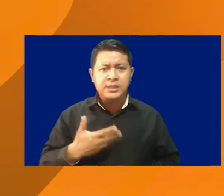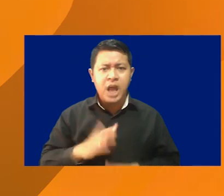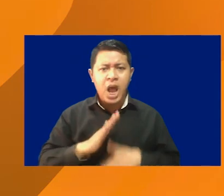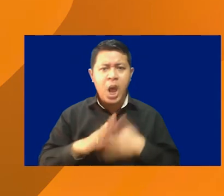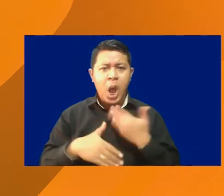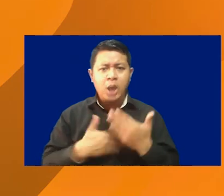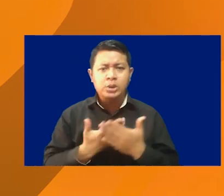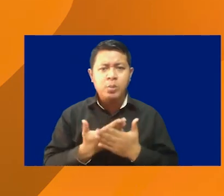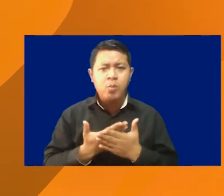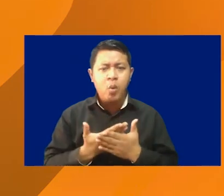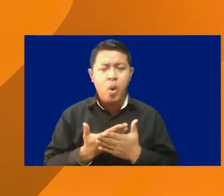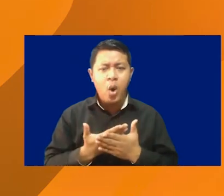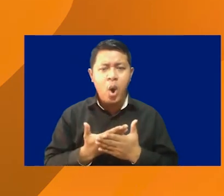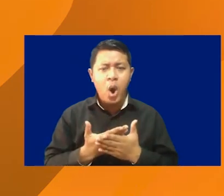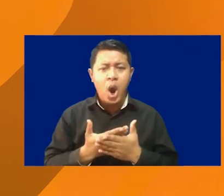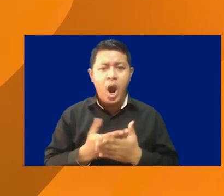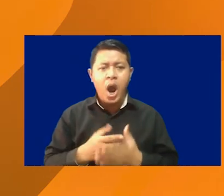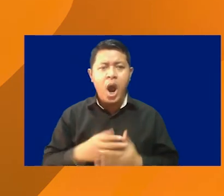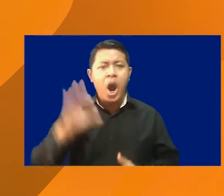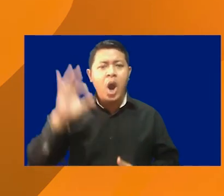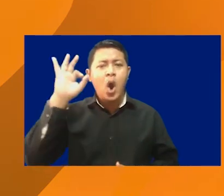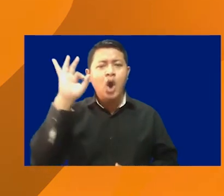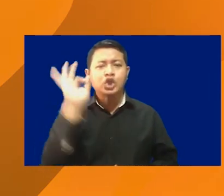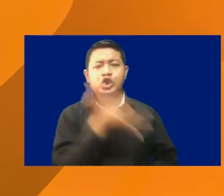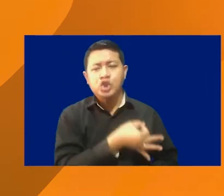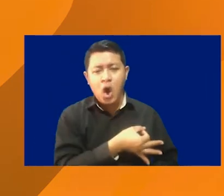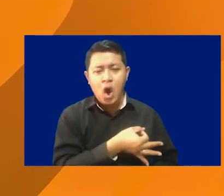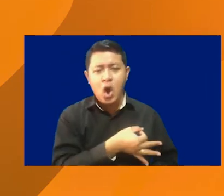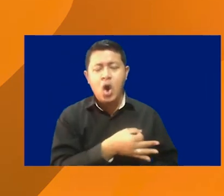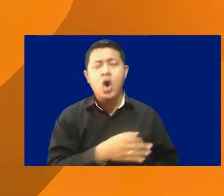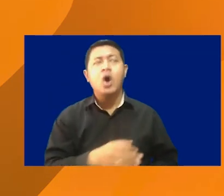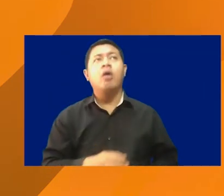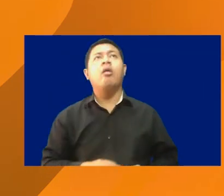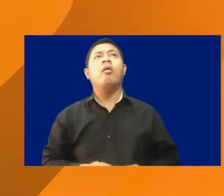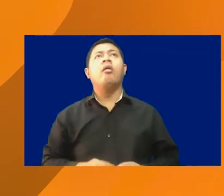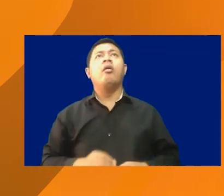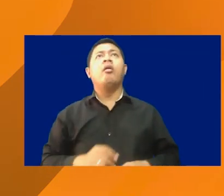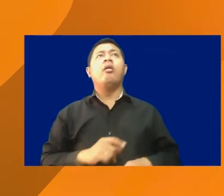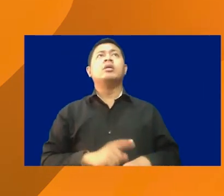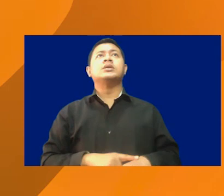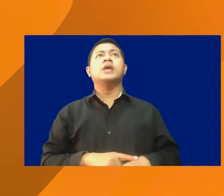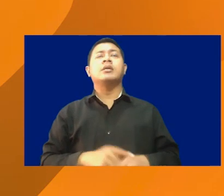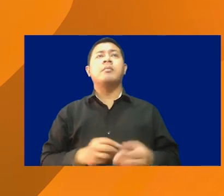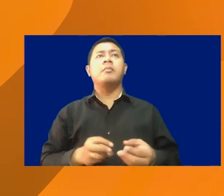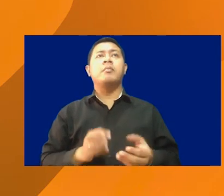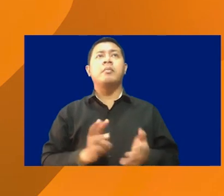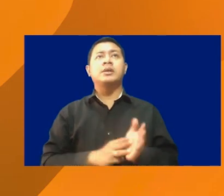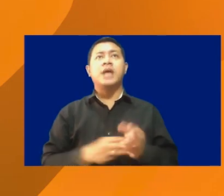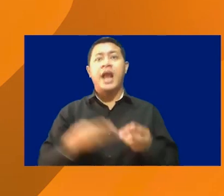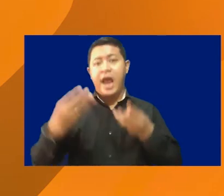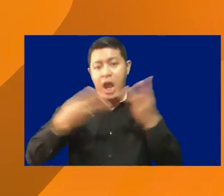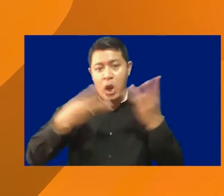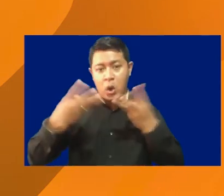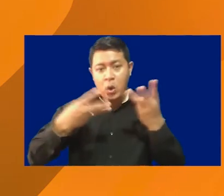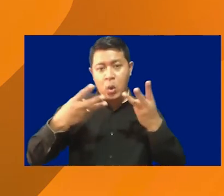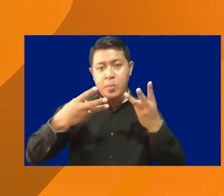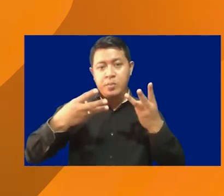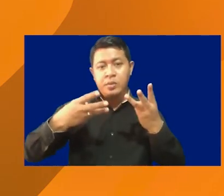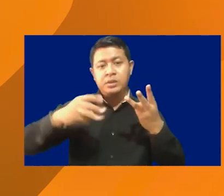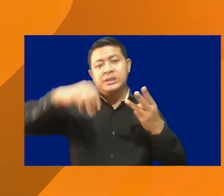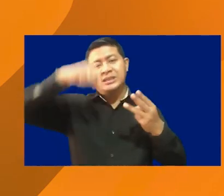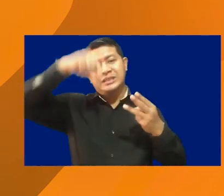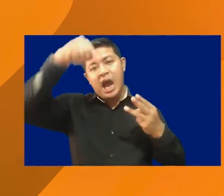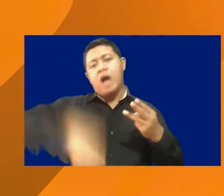Puncaknya, saya merasa bahwa semuanya itu sia-sia. Itu adalah ketika masalah